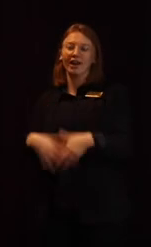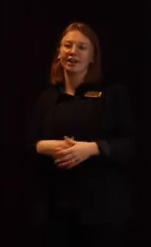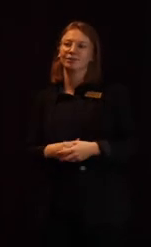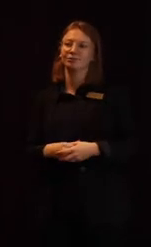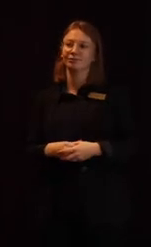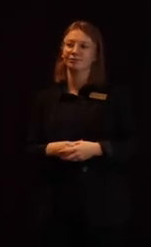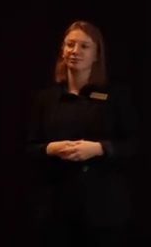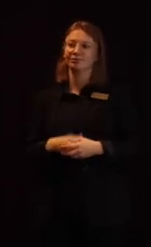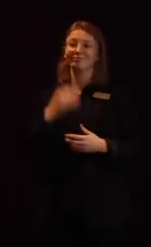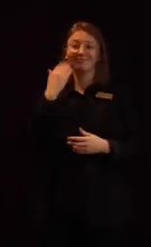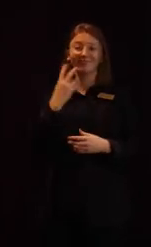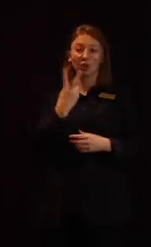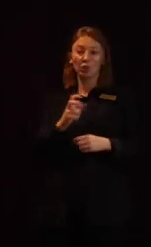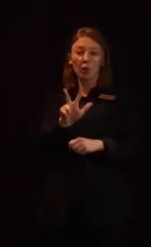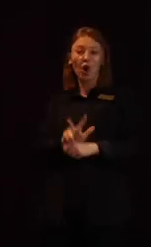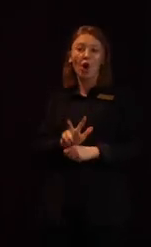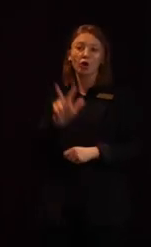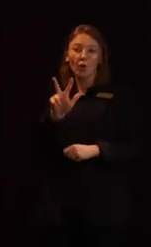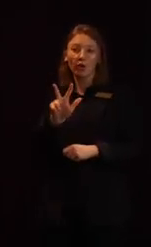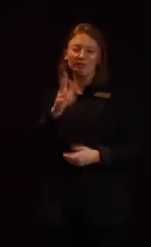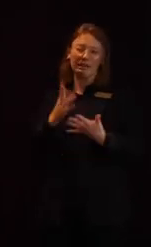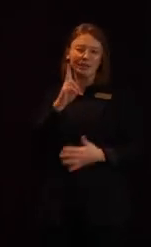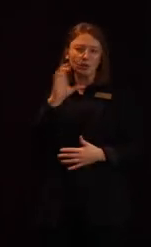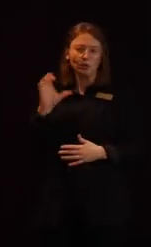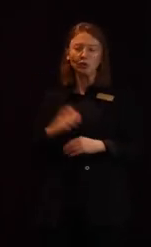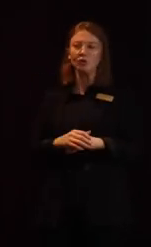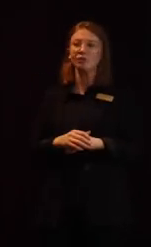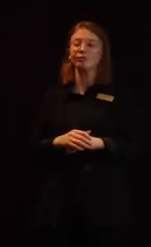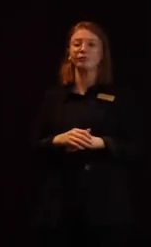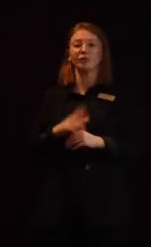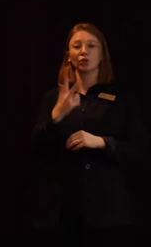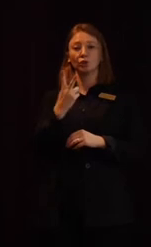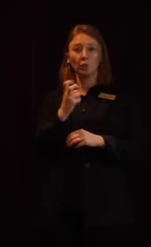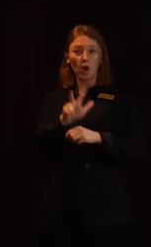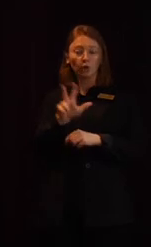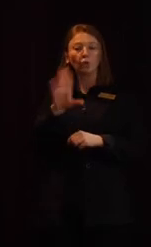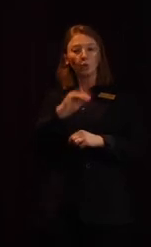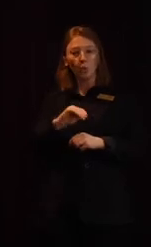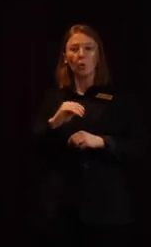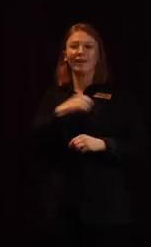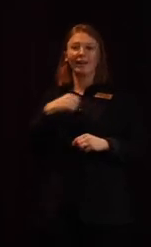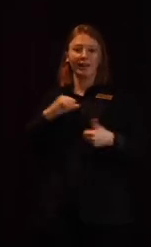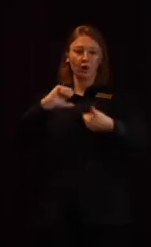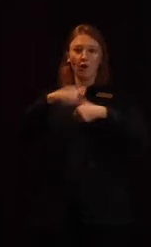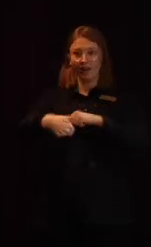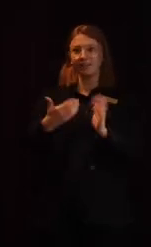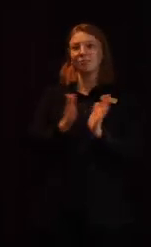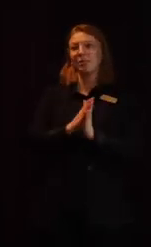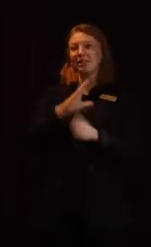2018, det är ju inte jättelänge sedan men det är ett par år sedan, så har regeringen en överenskommelse med Sveriges kommuner och region, heter det för tiden,